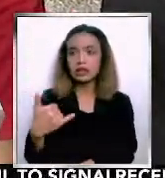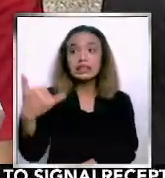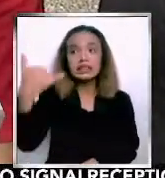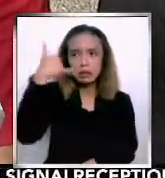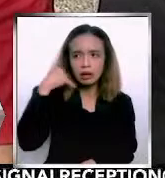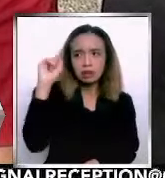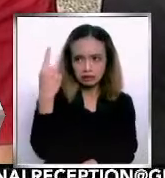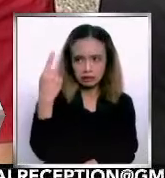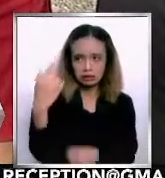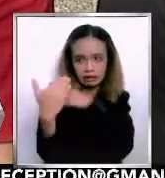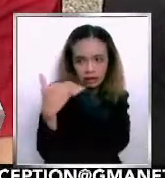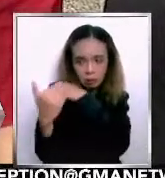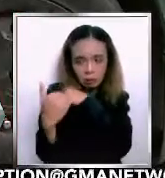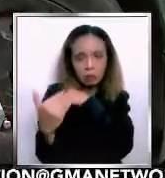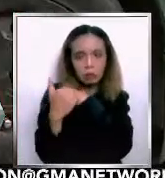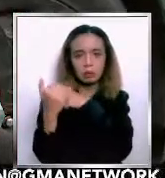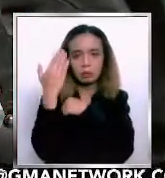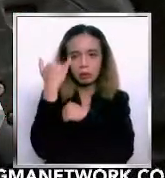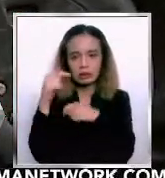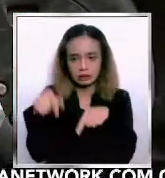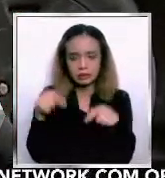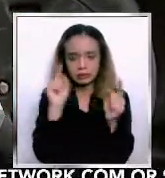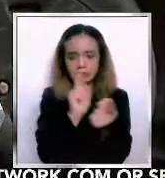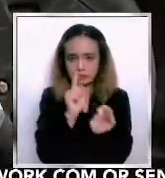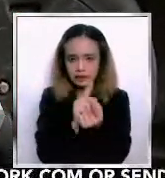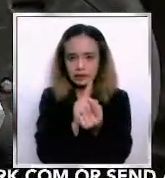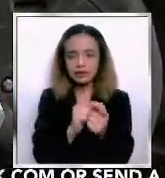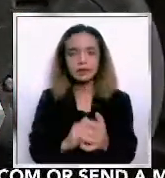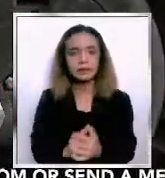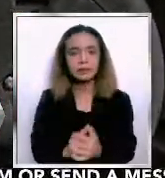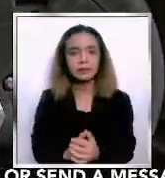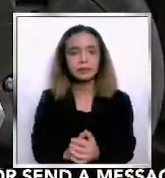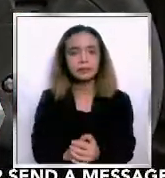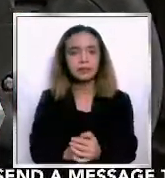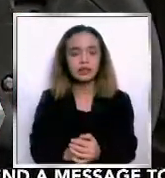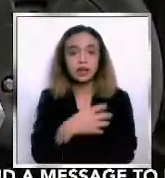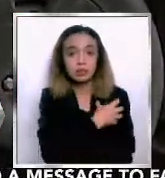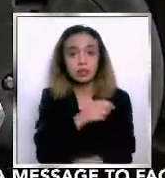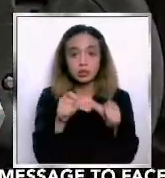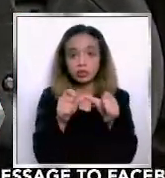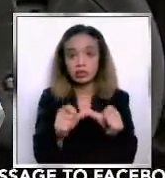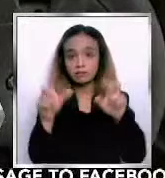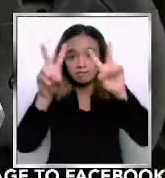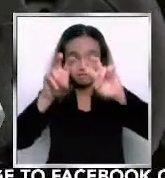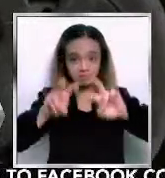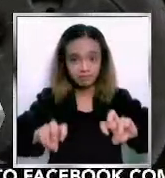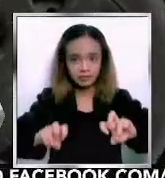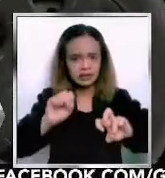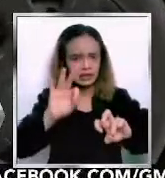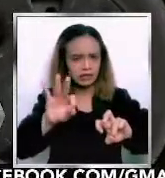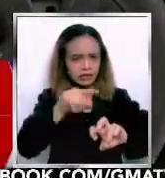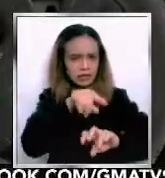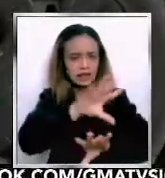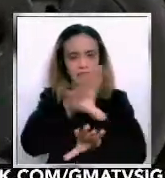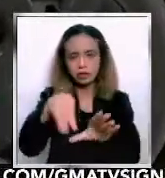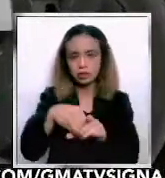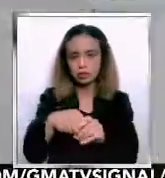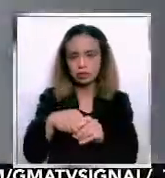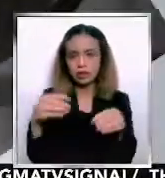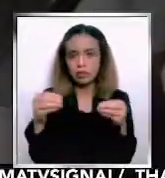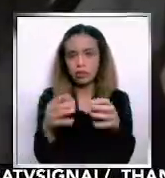Tinawagan kami para magkita kami dito. Patuloy ang investigasyon ng pulisya kung bahagi ng mas malaking drug group ang mga suspect.